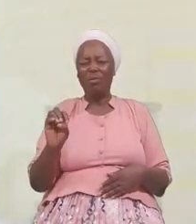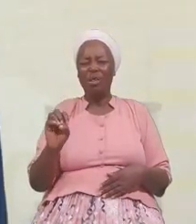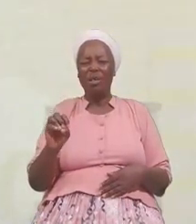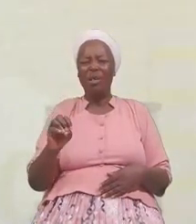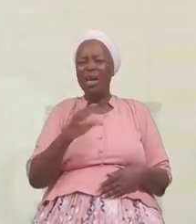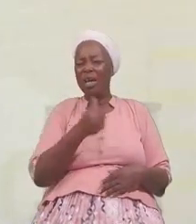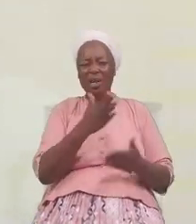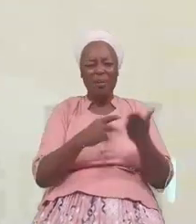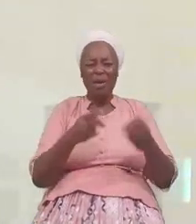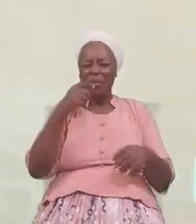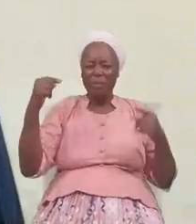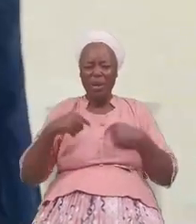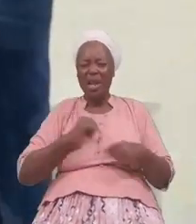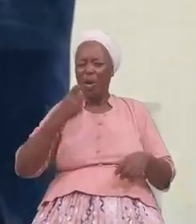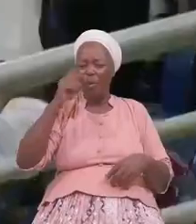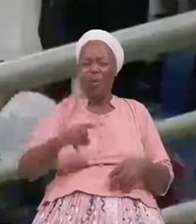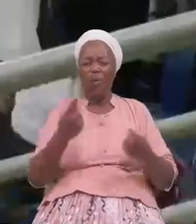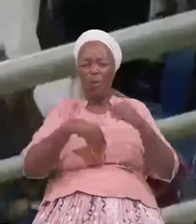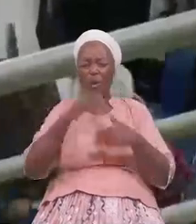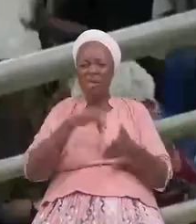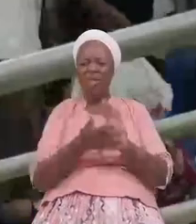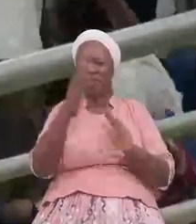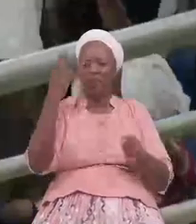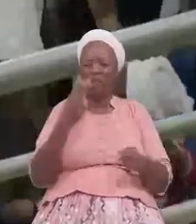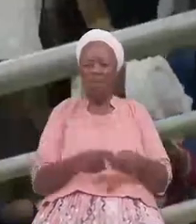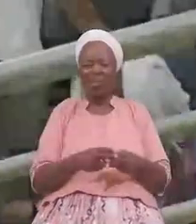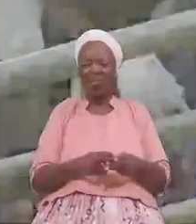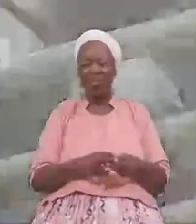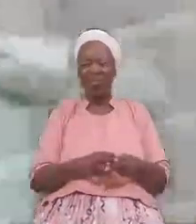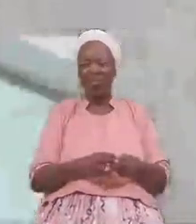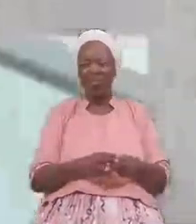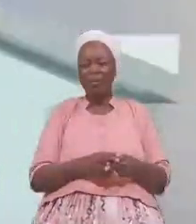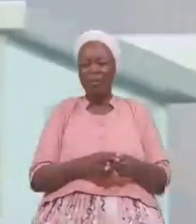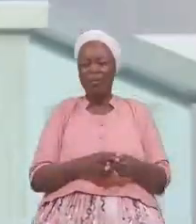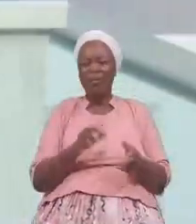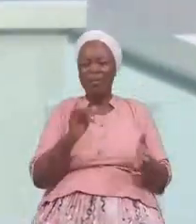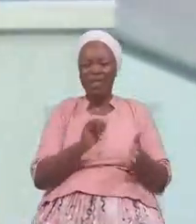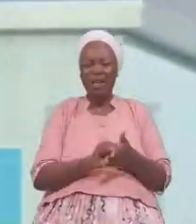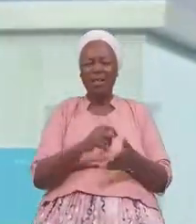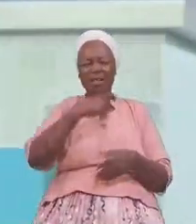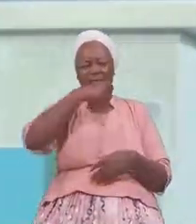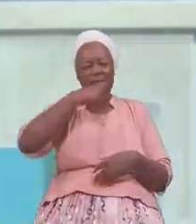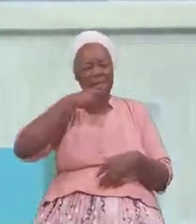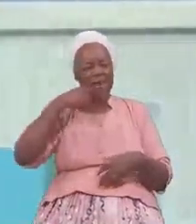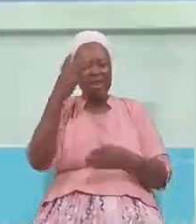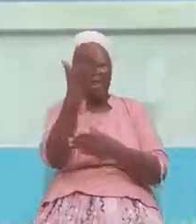chevilles, sortez au nom de Jésus. Cette main desséchée étant là,